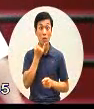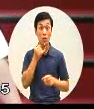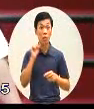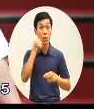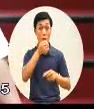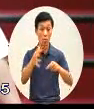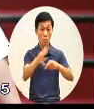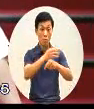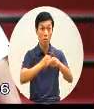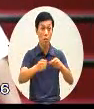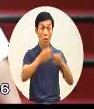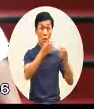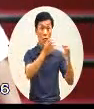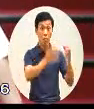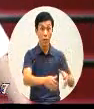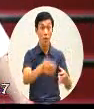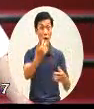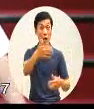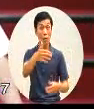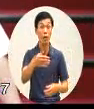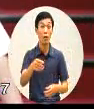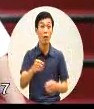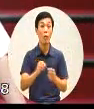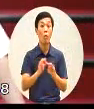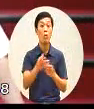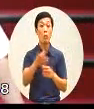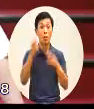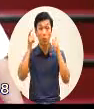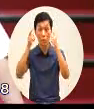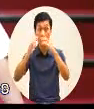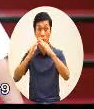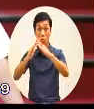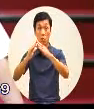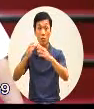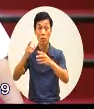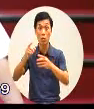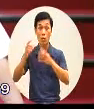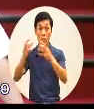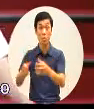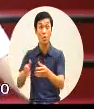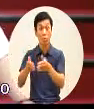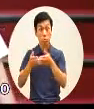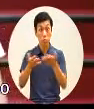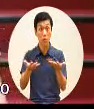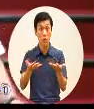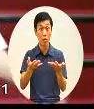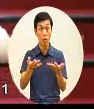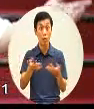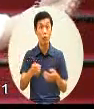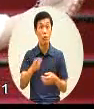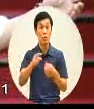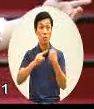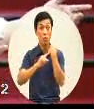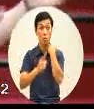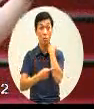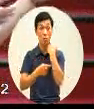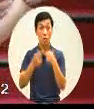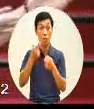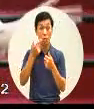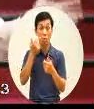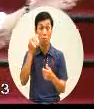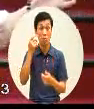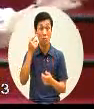施？你为什么要在高雄市实施？因为你不知道，法令遐尼写个，请